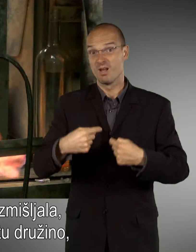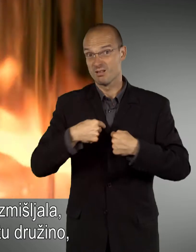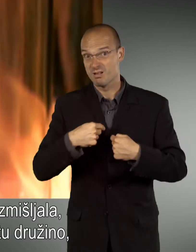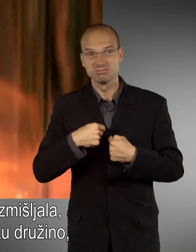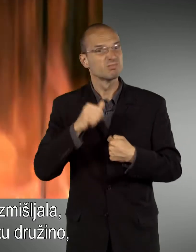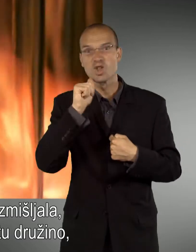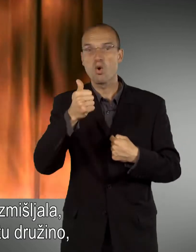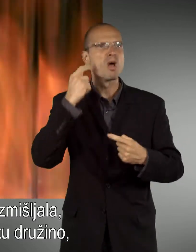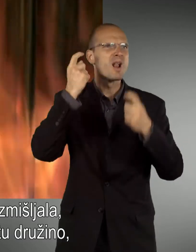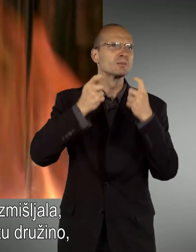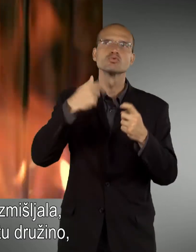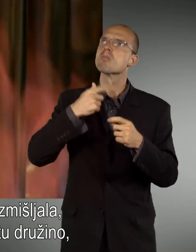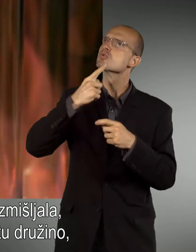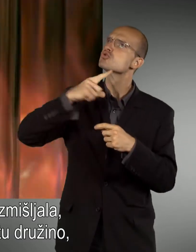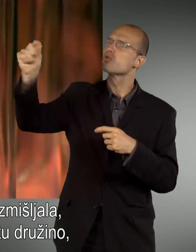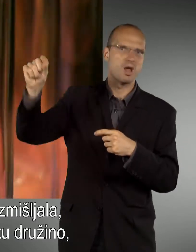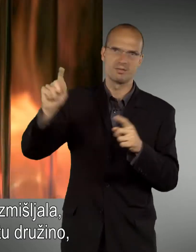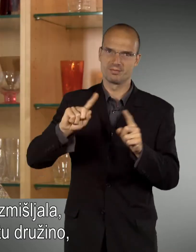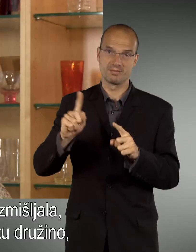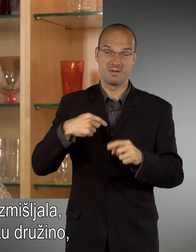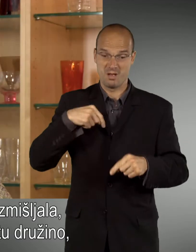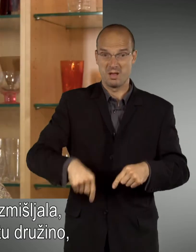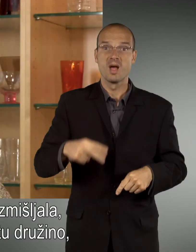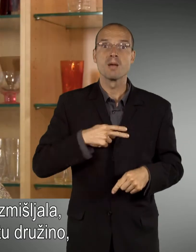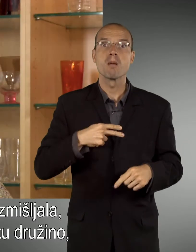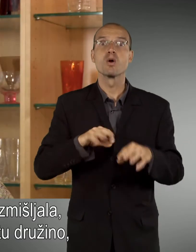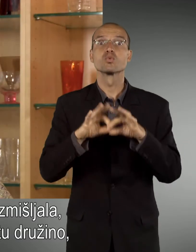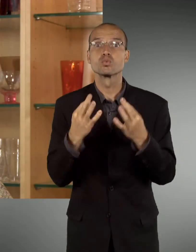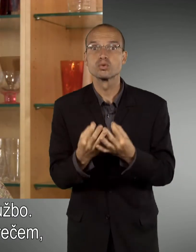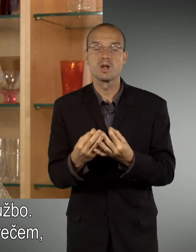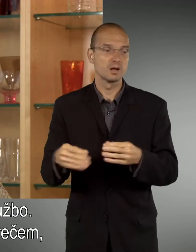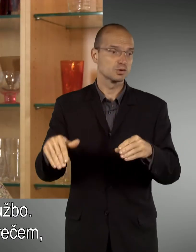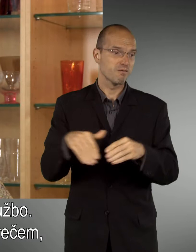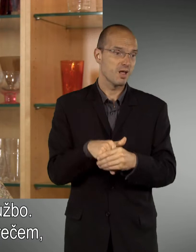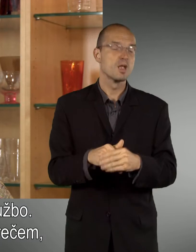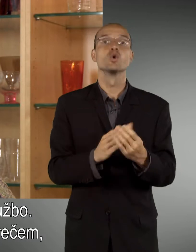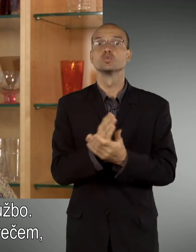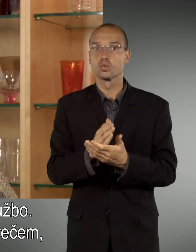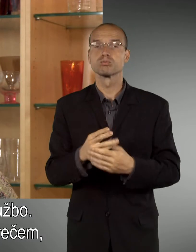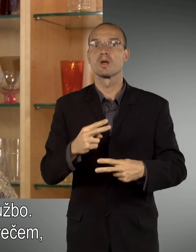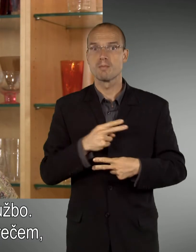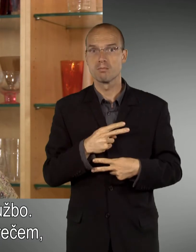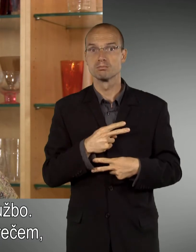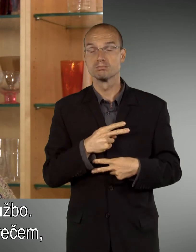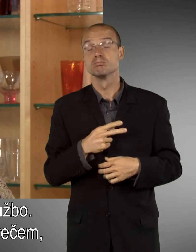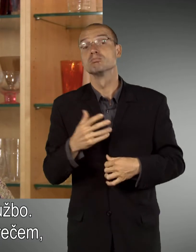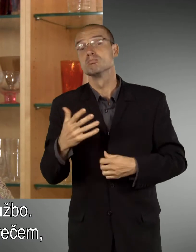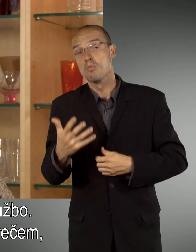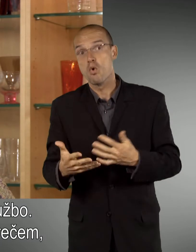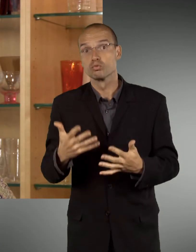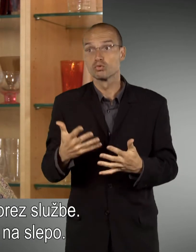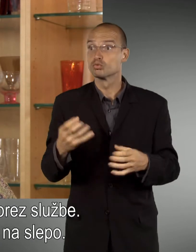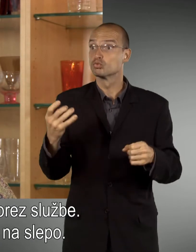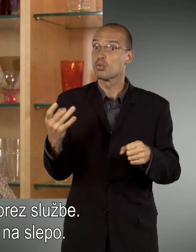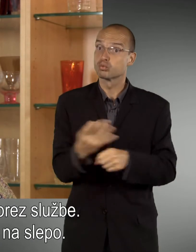nikoli razmišljala, da bi šla, ker jaz imam tukaj družino, stanovanje, službo. Mogoče pa narečem, če